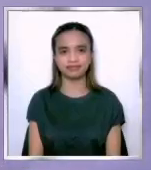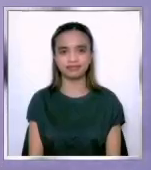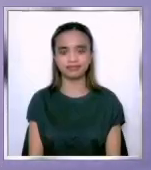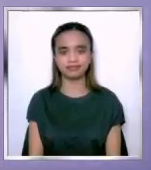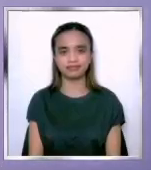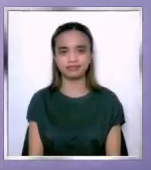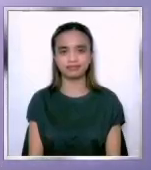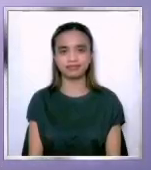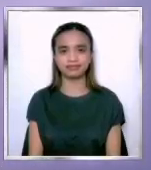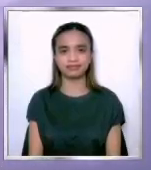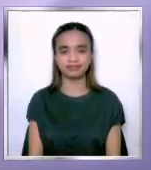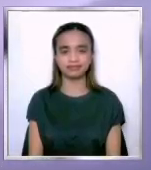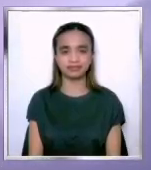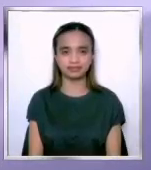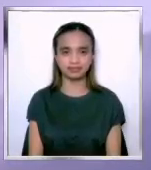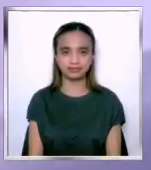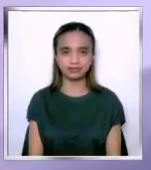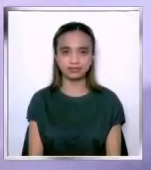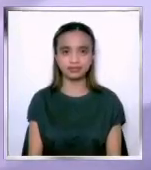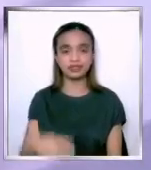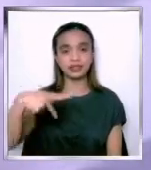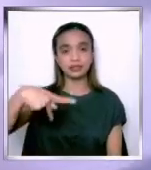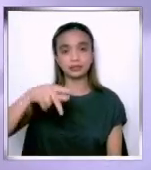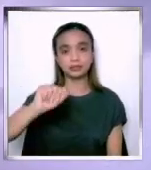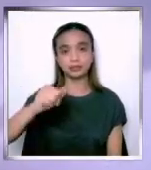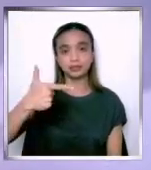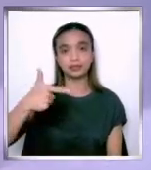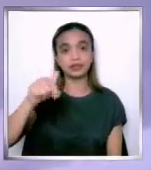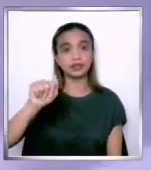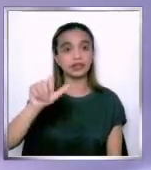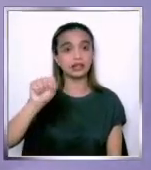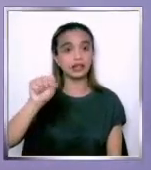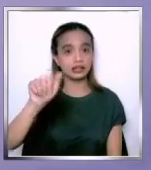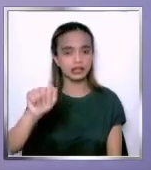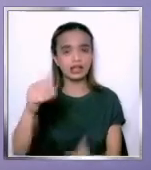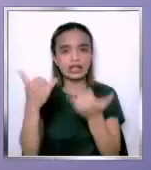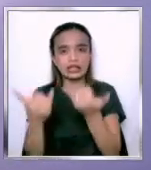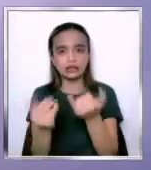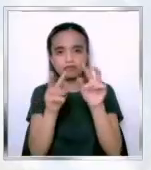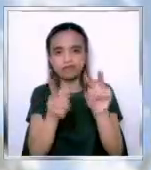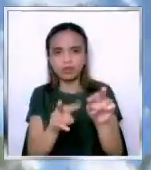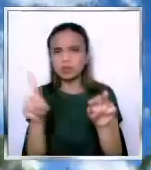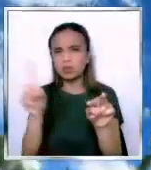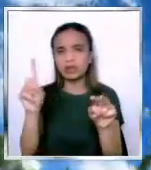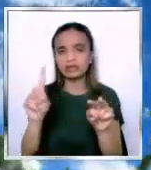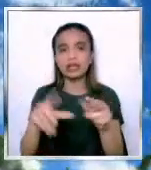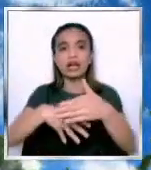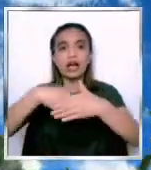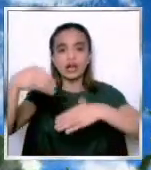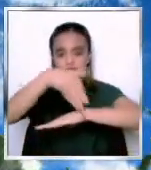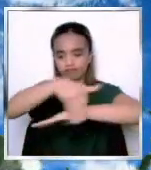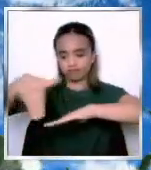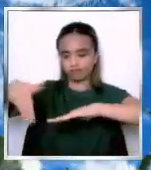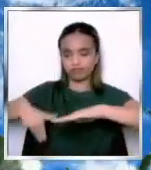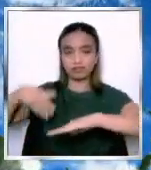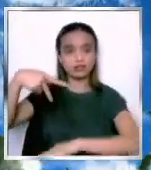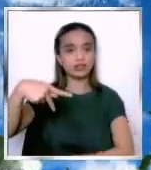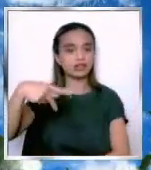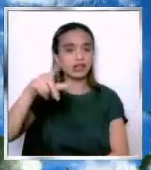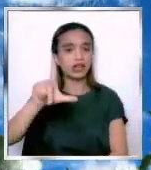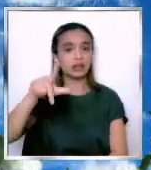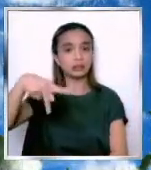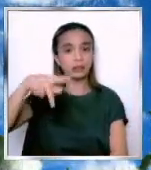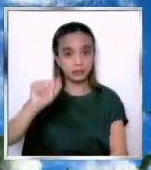Patuloy na binabantayan ang pag-asang low pressure area sa labas ng Philippine Area of Responsibility. Ulitong namataan sa layong